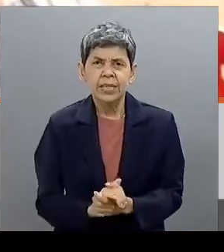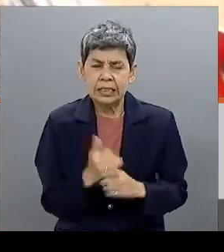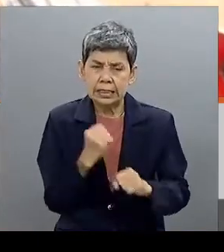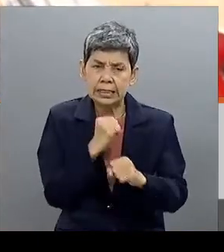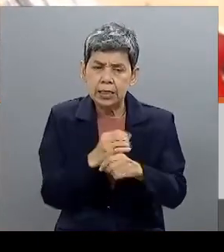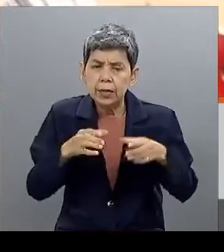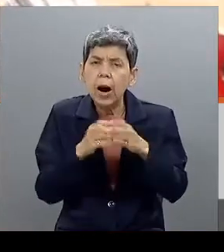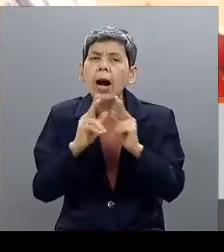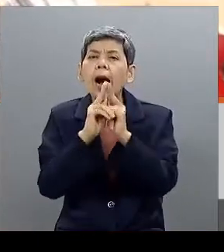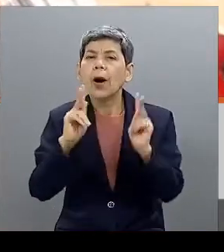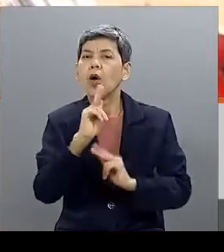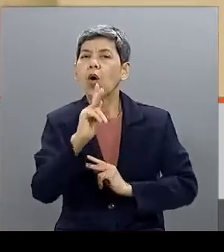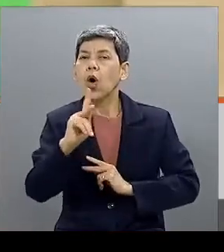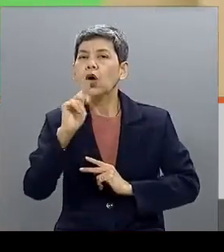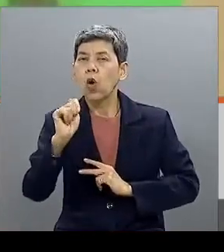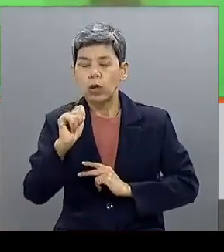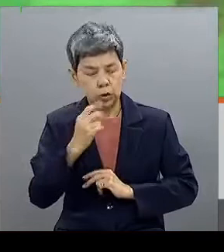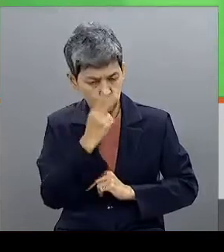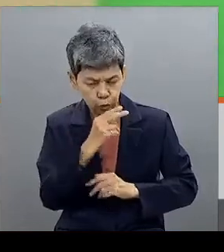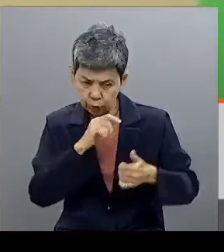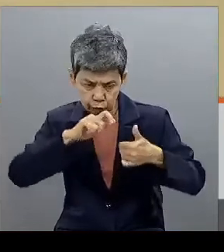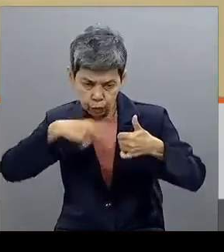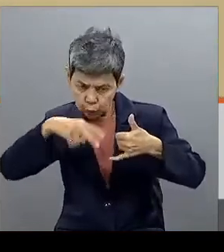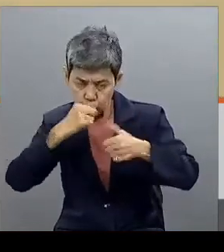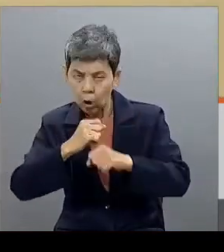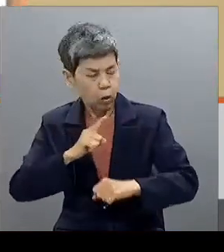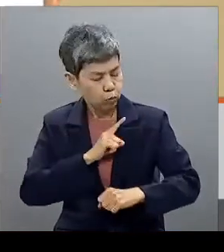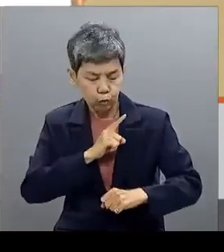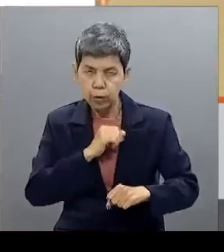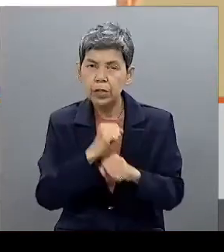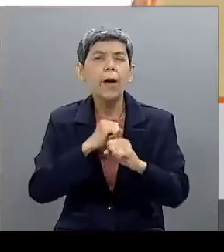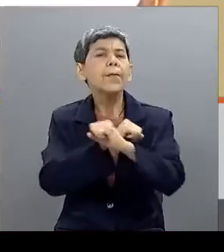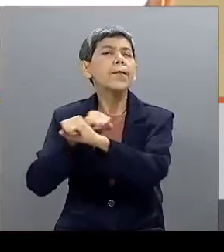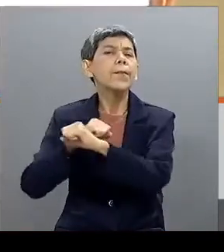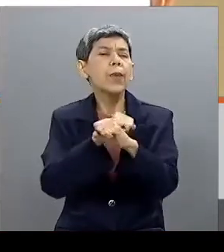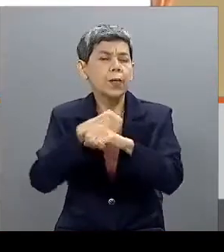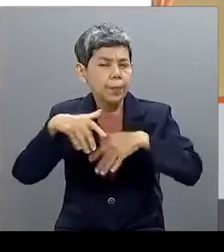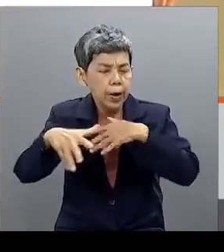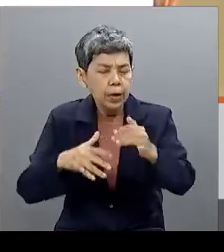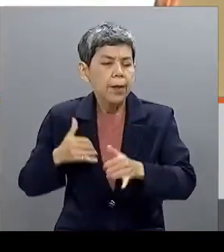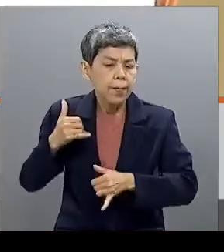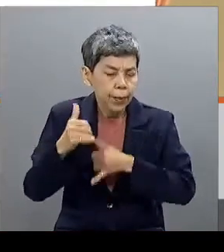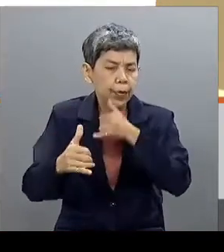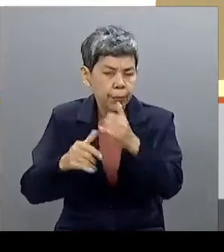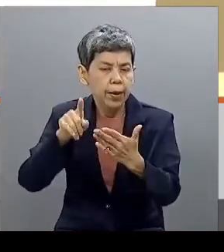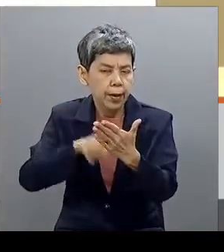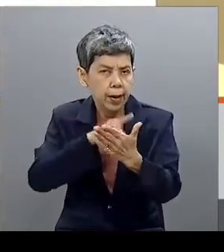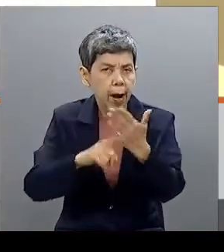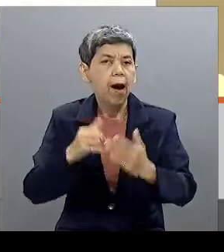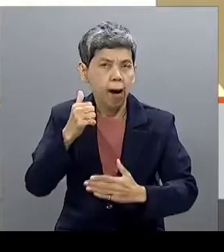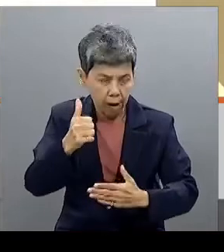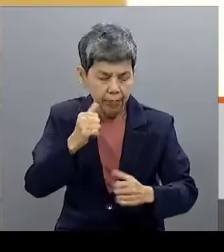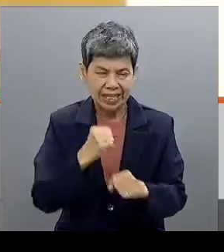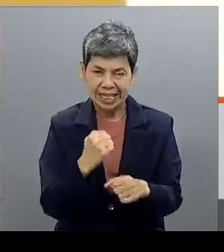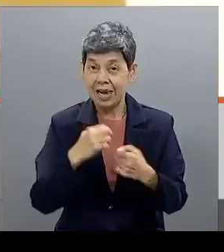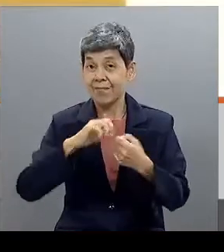การเลือกตั้งเน้นย้ำให้มีการเข้มงวดนะครับเพื่อสร้างความมั่นใจให้กับประชาชนในการออกมาใช้สิทธิ์เลือกตั้งในภาวะการแพร่ระบาดของ